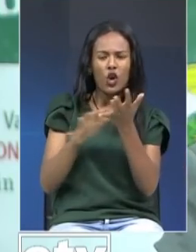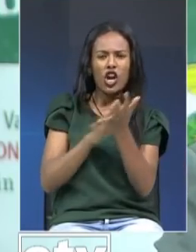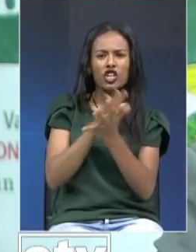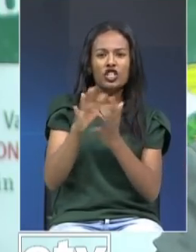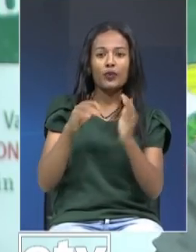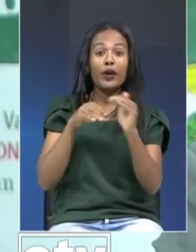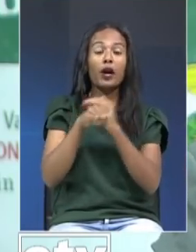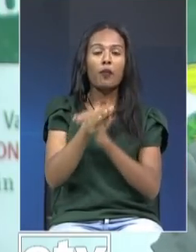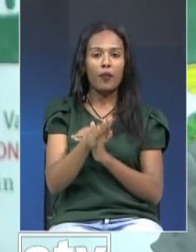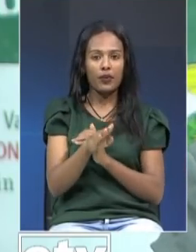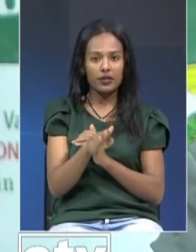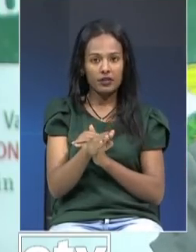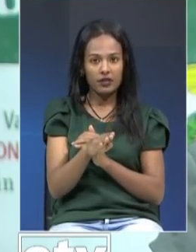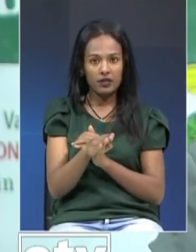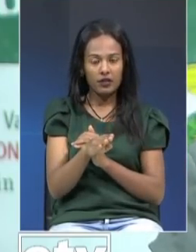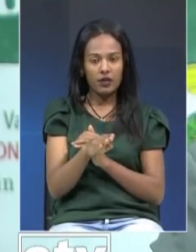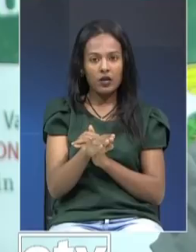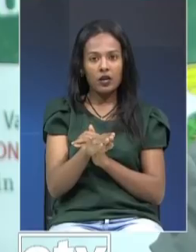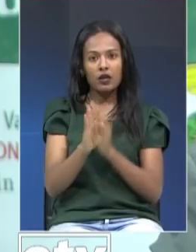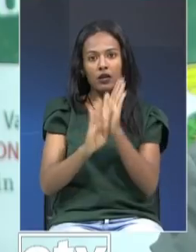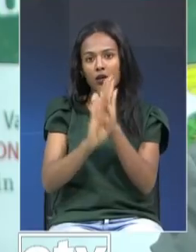በገባበት